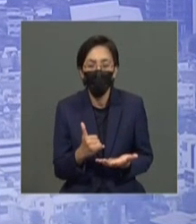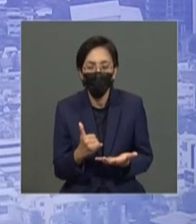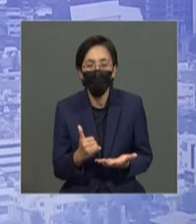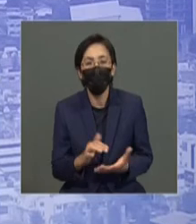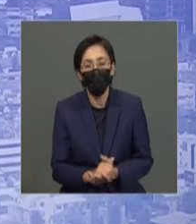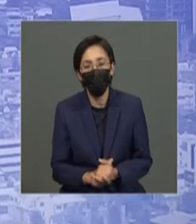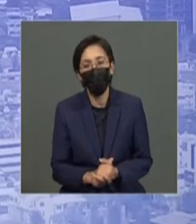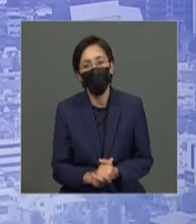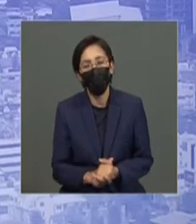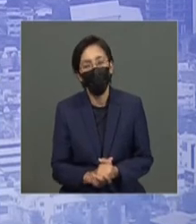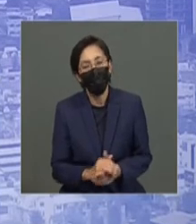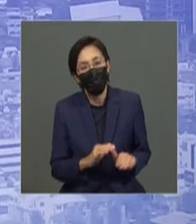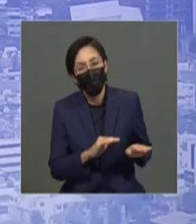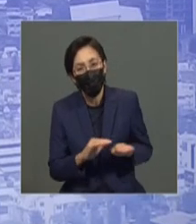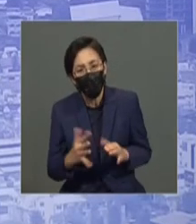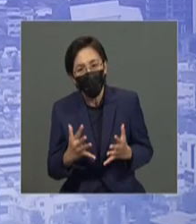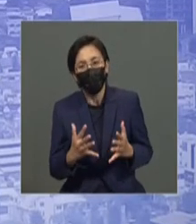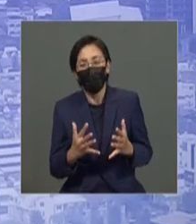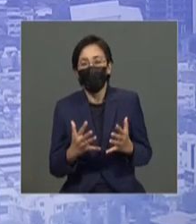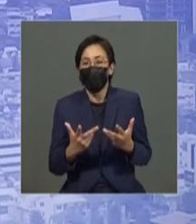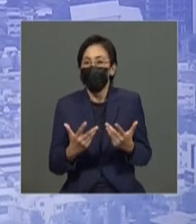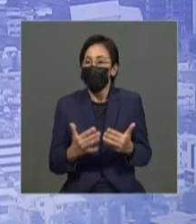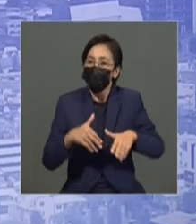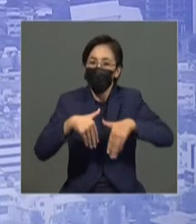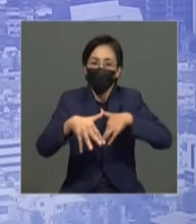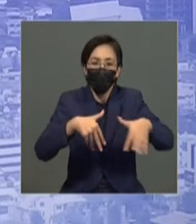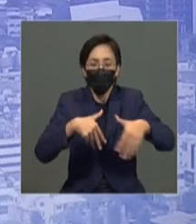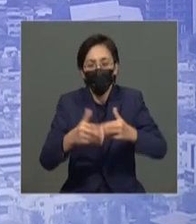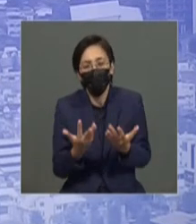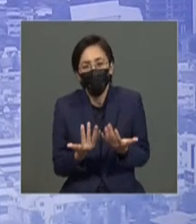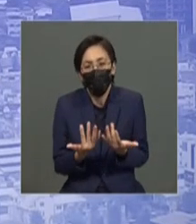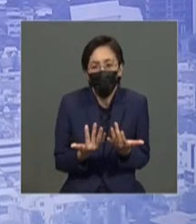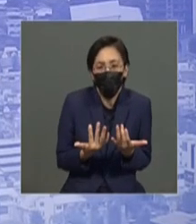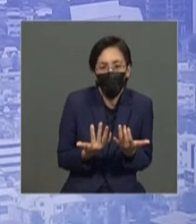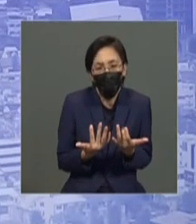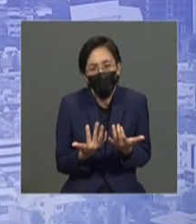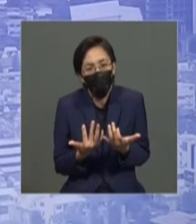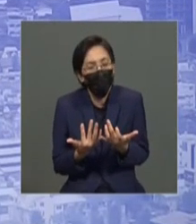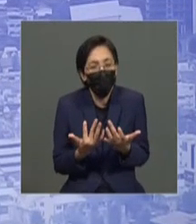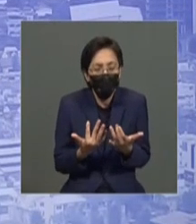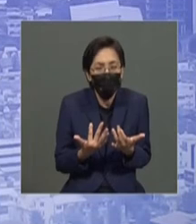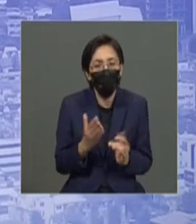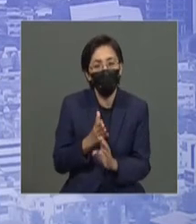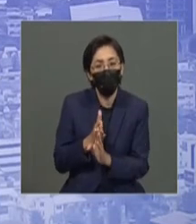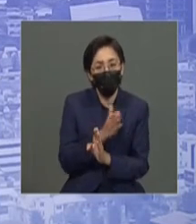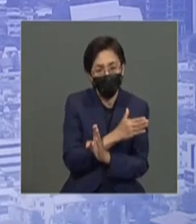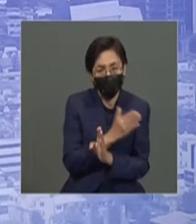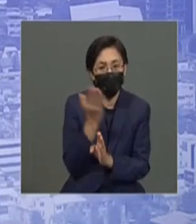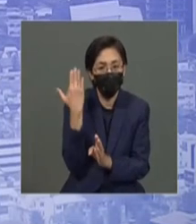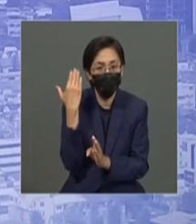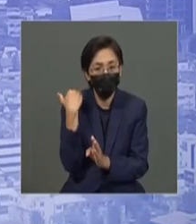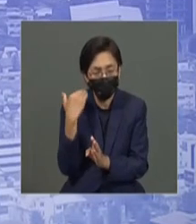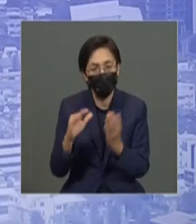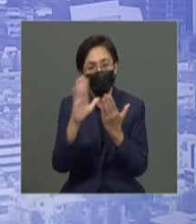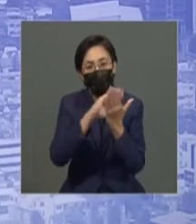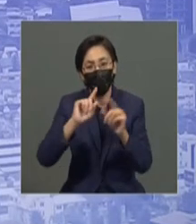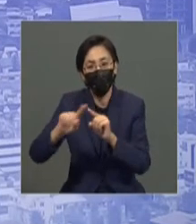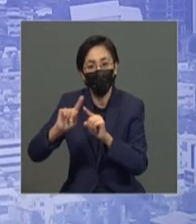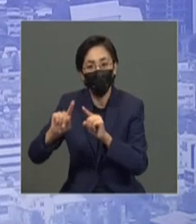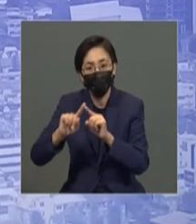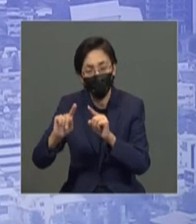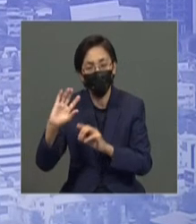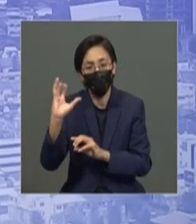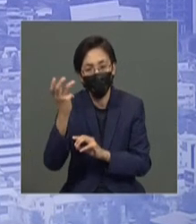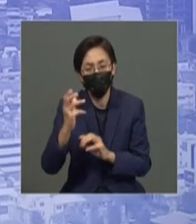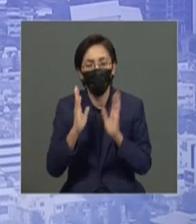เครียดมากขึ้นและอาจจะทำให้พี่น้องประชาชนต้องรอคอยเตียงอย่างที่เราเห็นในภาพข่าวหลายประเทศทั่วโลกนะคะ